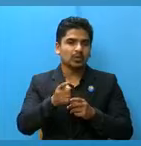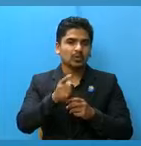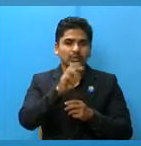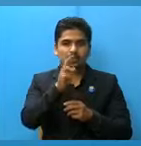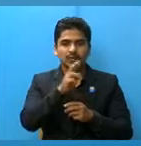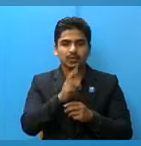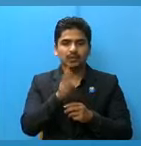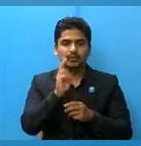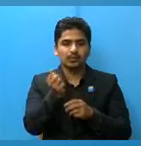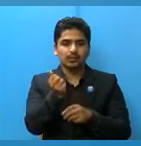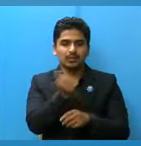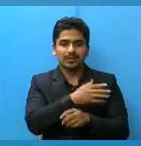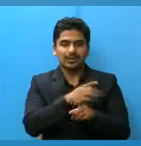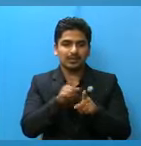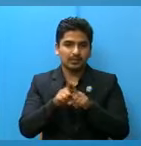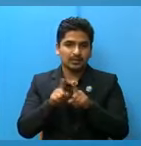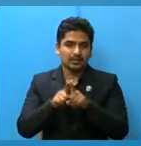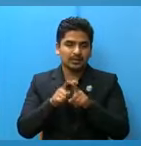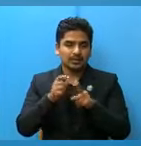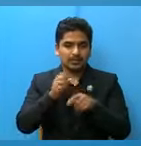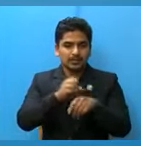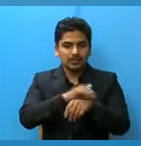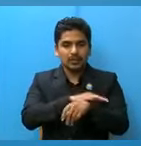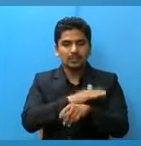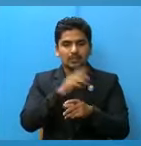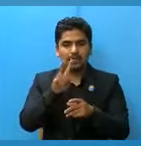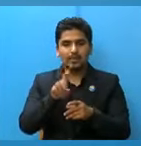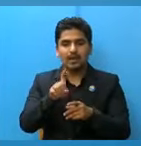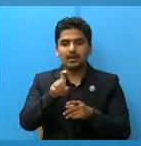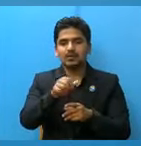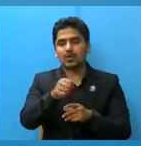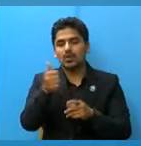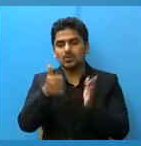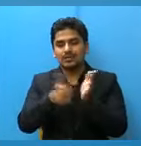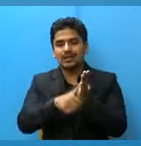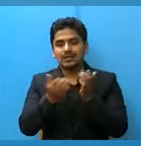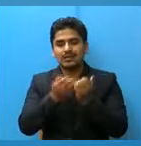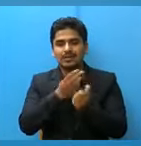पुग वाइरसके